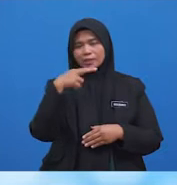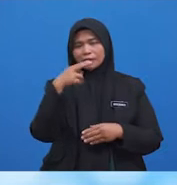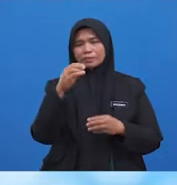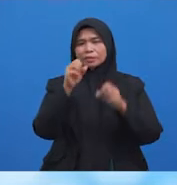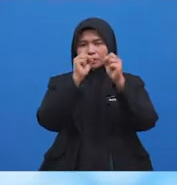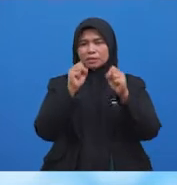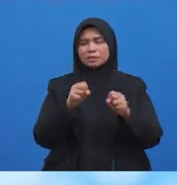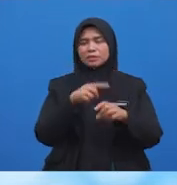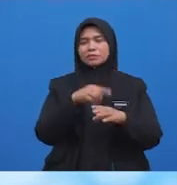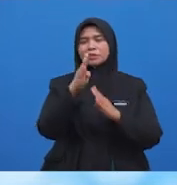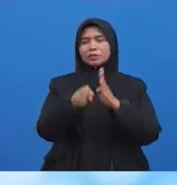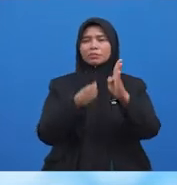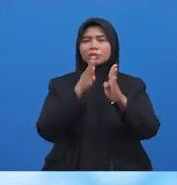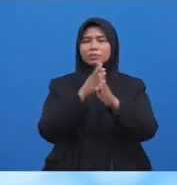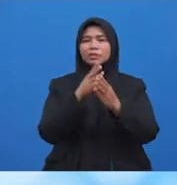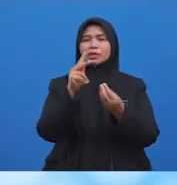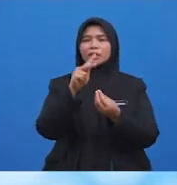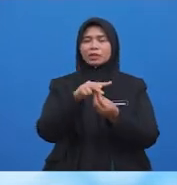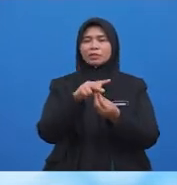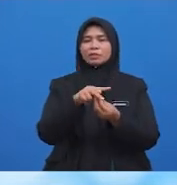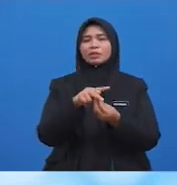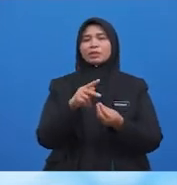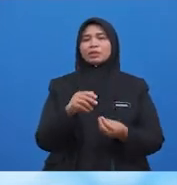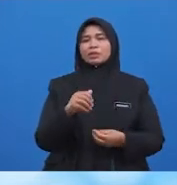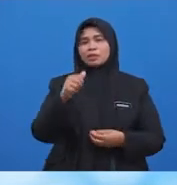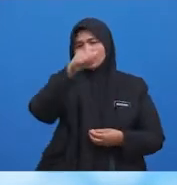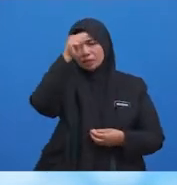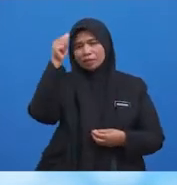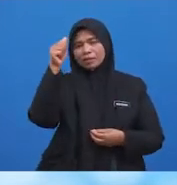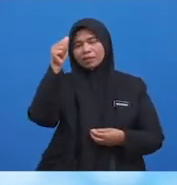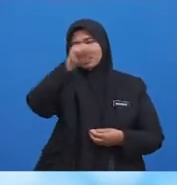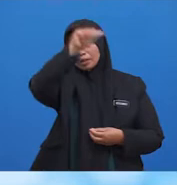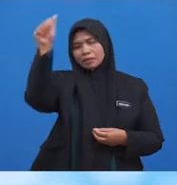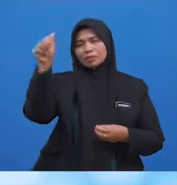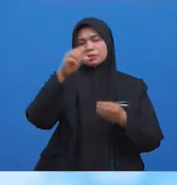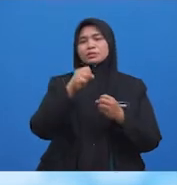sistem di bumi Akibat angin Surya